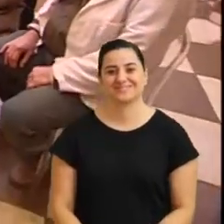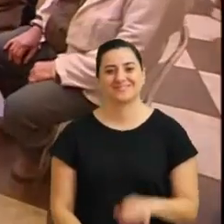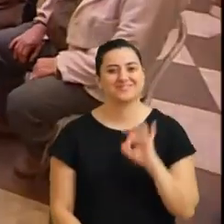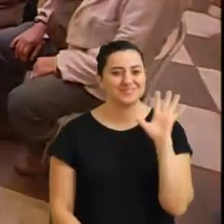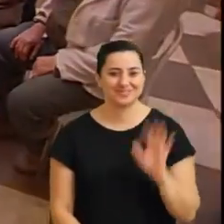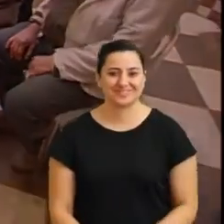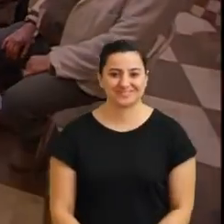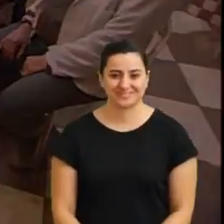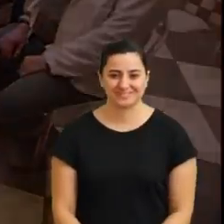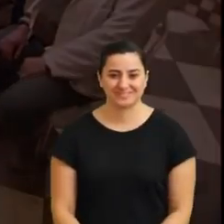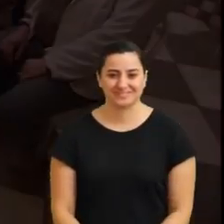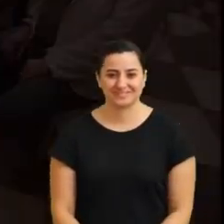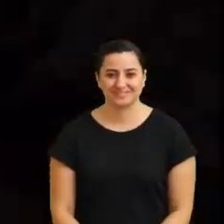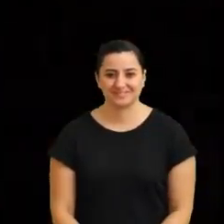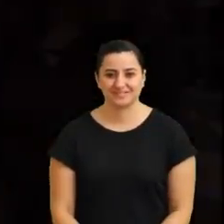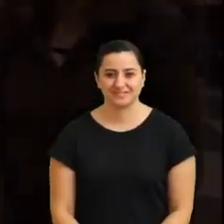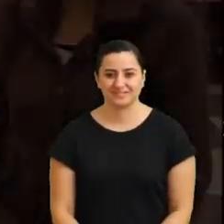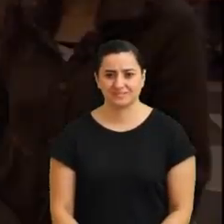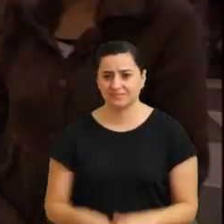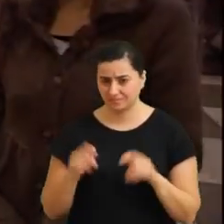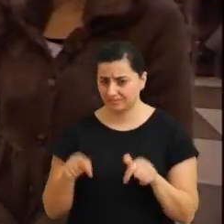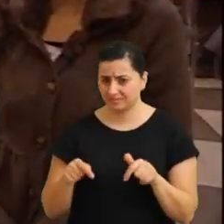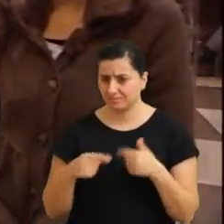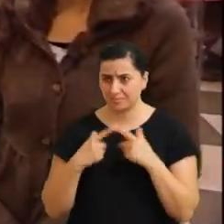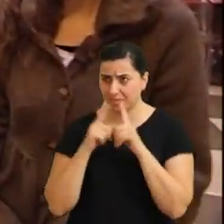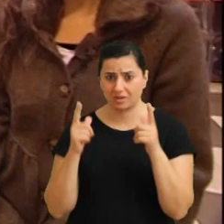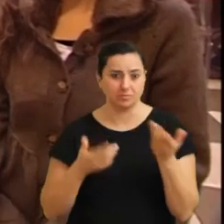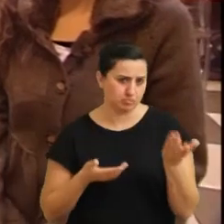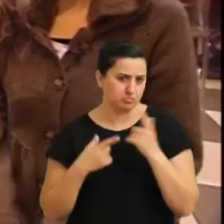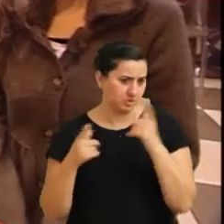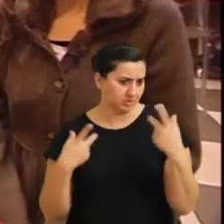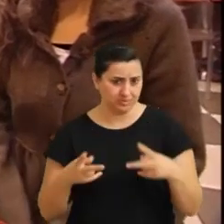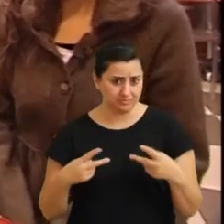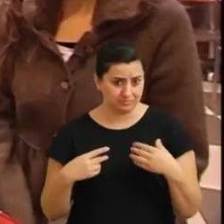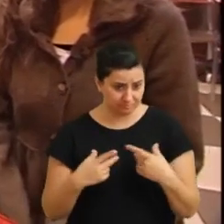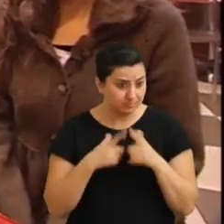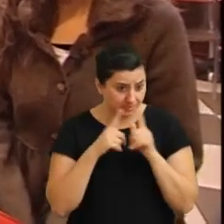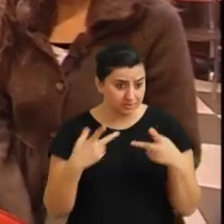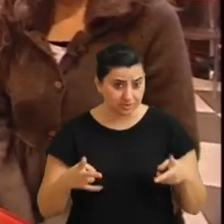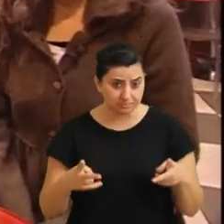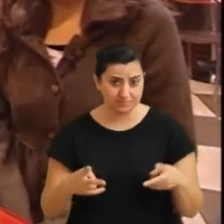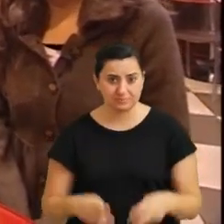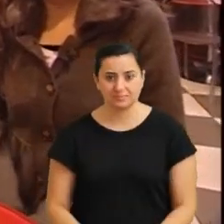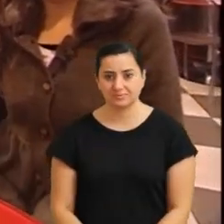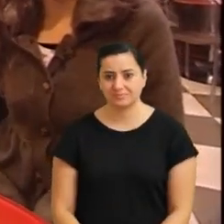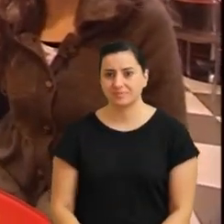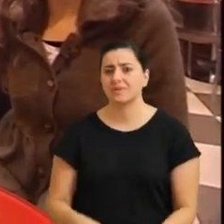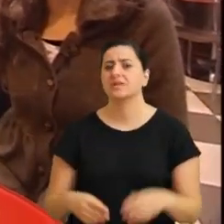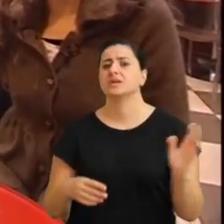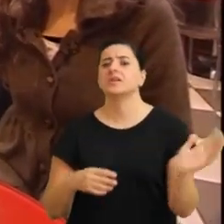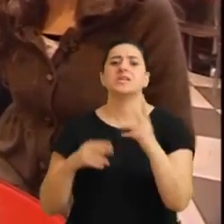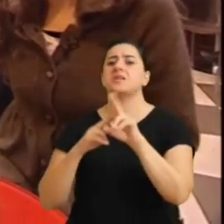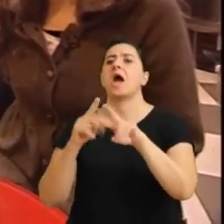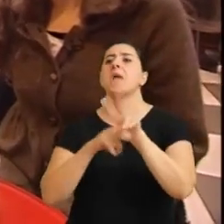Çok güzeldi. Çok süperdi. Teşekkür ederiz. Burada nasıl bağırıyor? Bağır canım, ne olacak? Bağırabilir miyiz ustam? Sizin yeriniz burası. Bağırın.